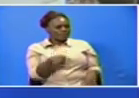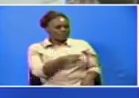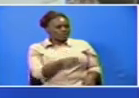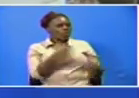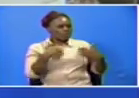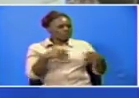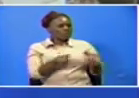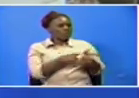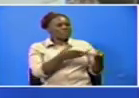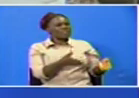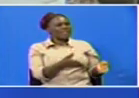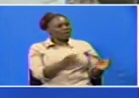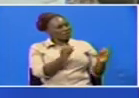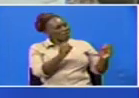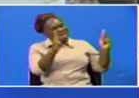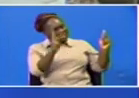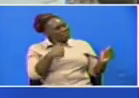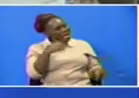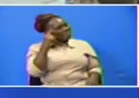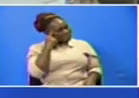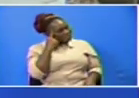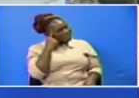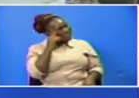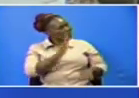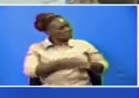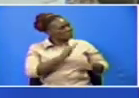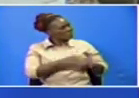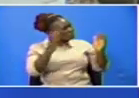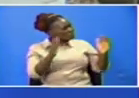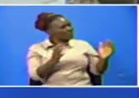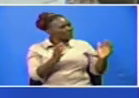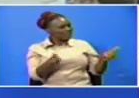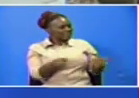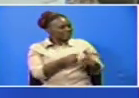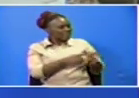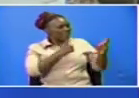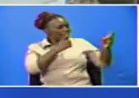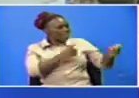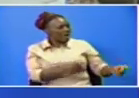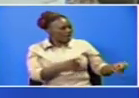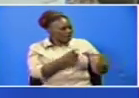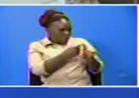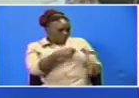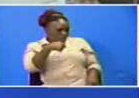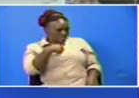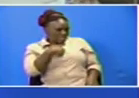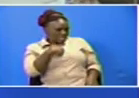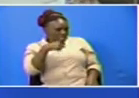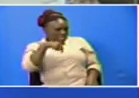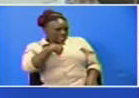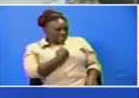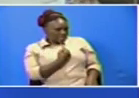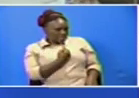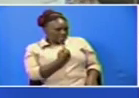artists. Nadhani it's a big thing. Ni kama gift from me kwa sababu hii nimeifanya